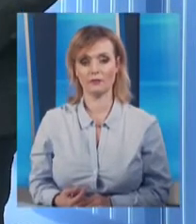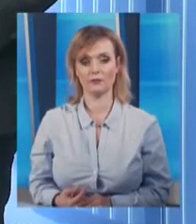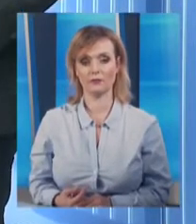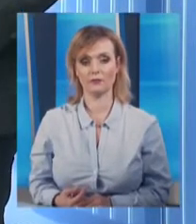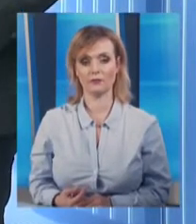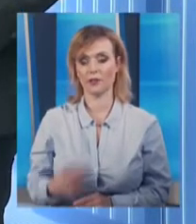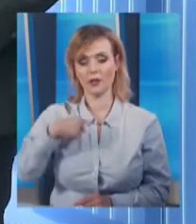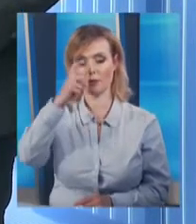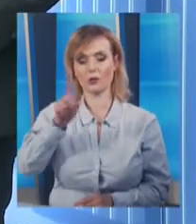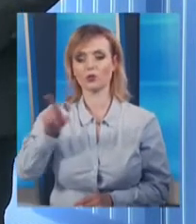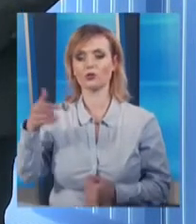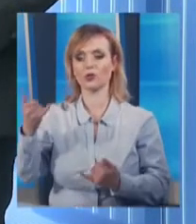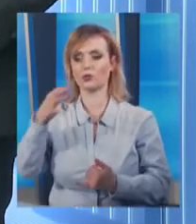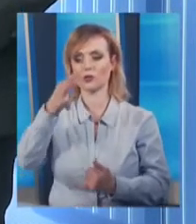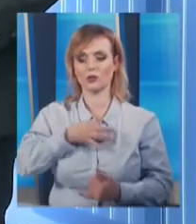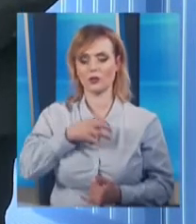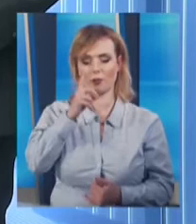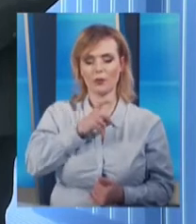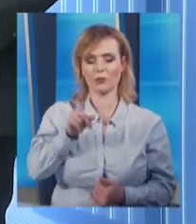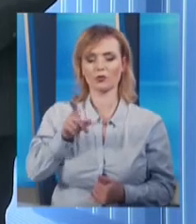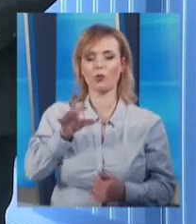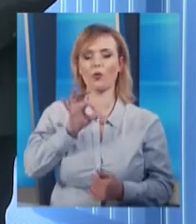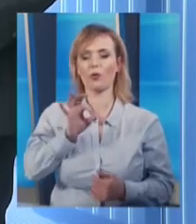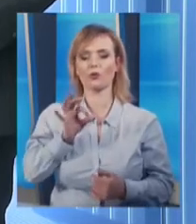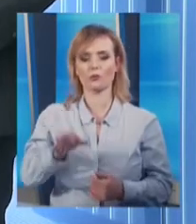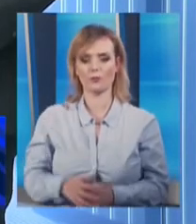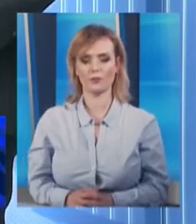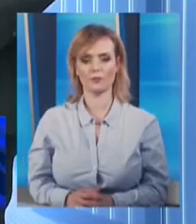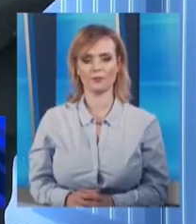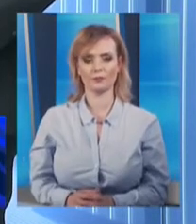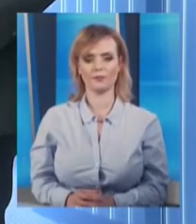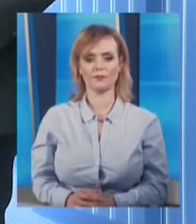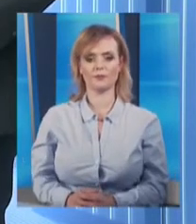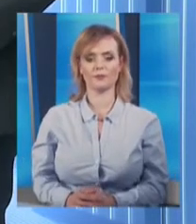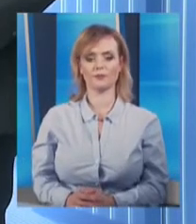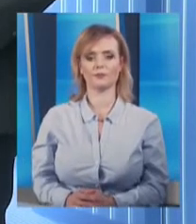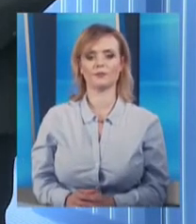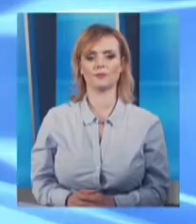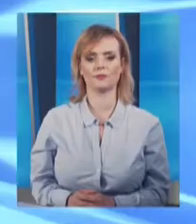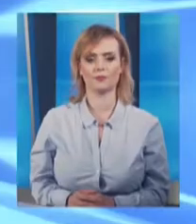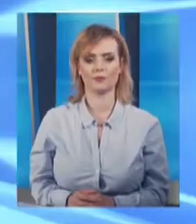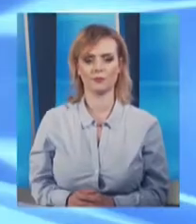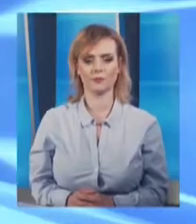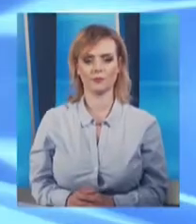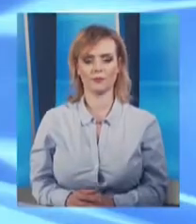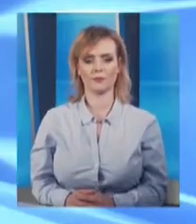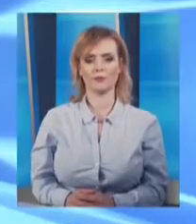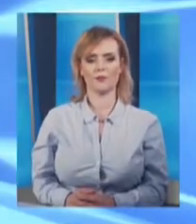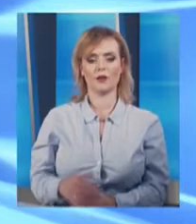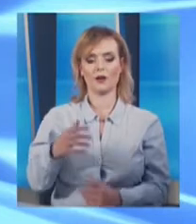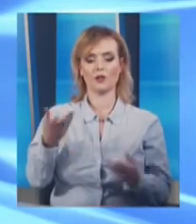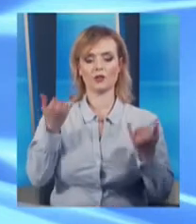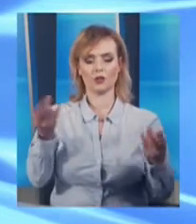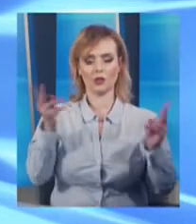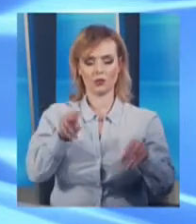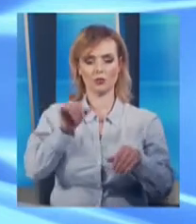Nu știu la ce se referă domnul Stas. La ce a spus dumneavoastră, dar cred că e depășită situația. Da. Acum propun, pentru că a rămas un singur minut și